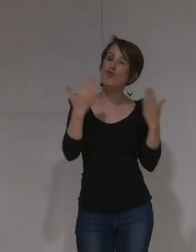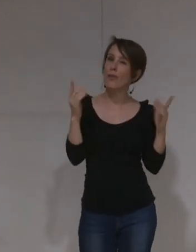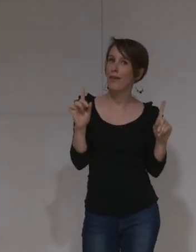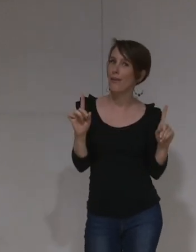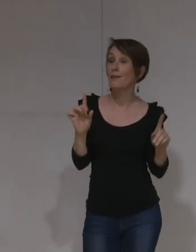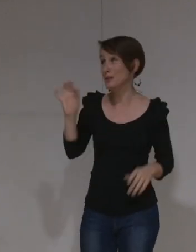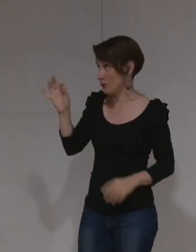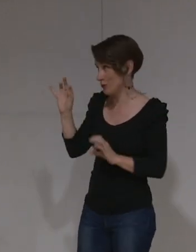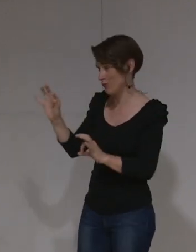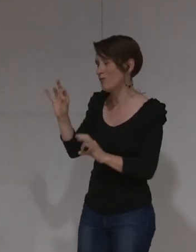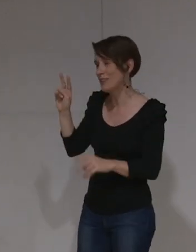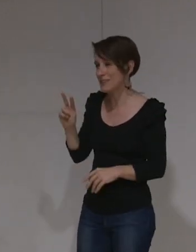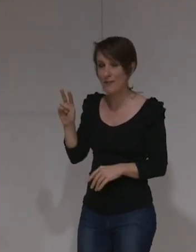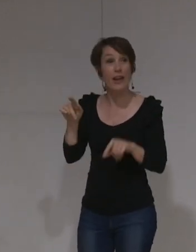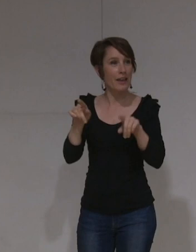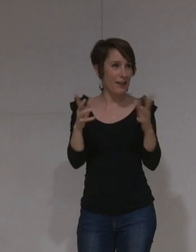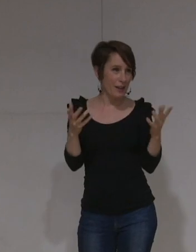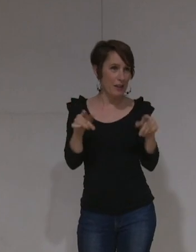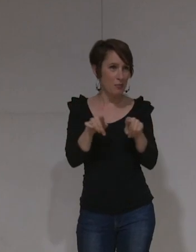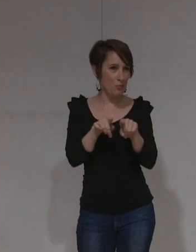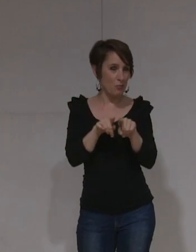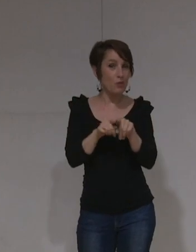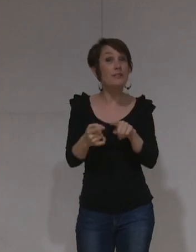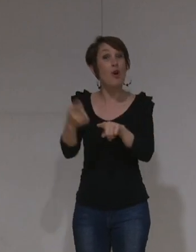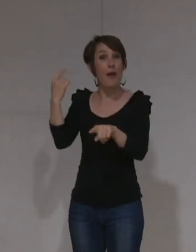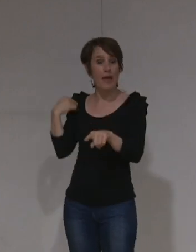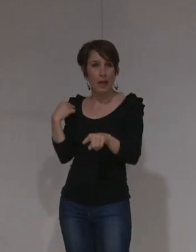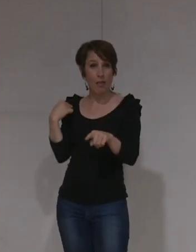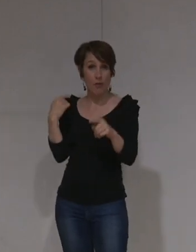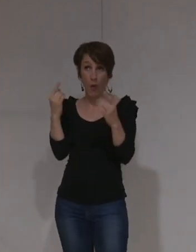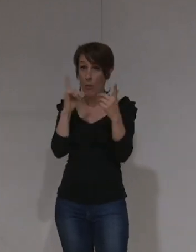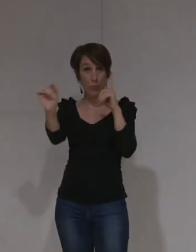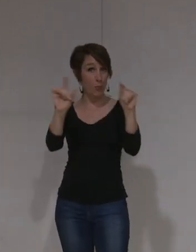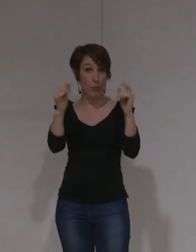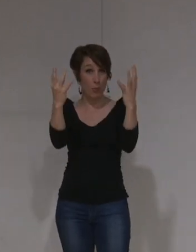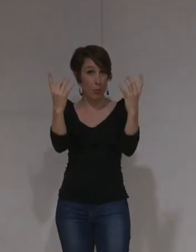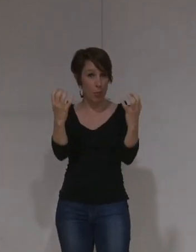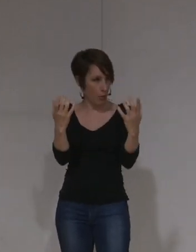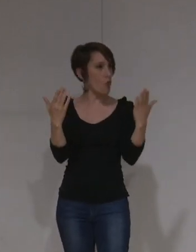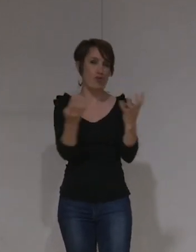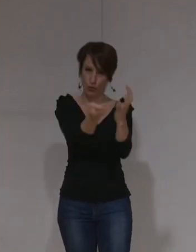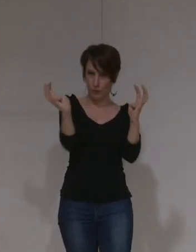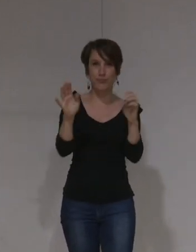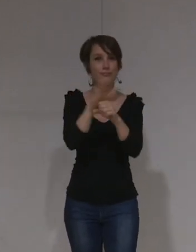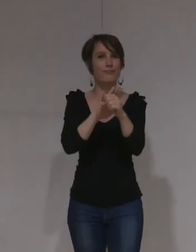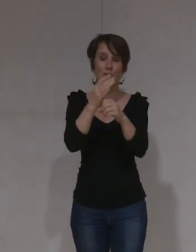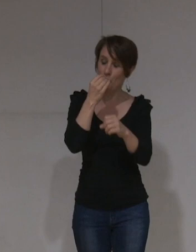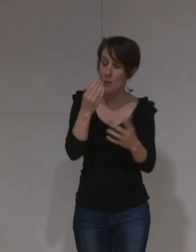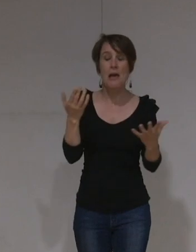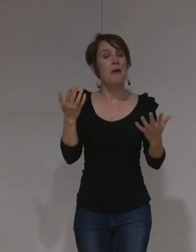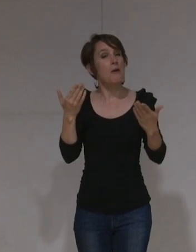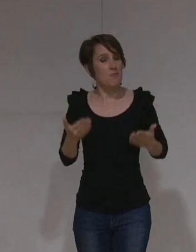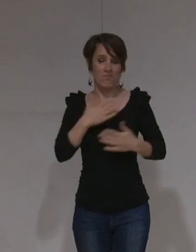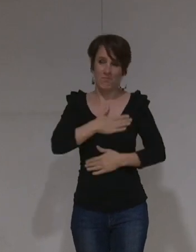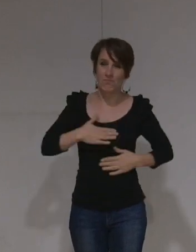absolument un peu plus de monde c'est moins dépeuplé que la dernière fois mais c'est avec plaisir que je viens vous présenter la la